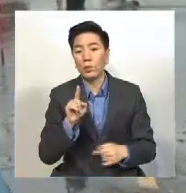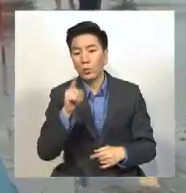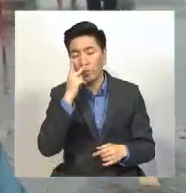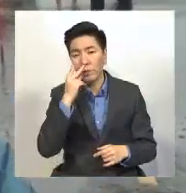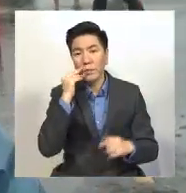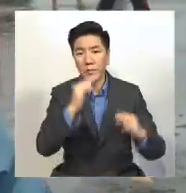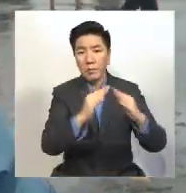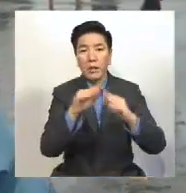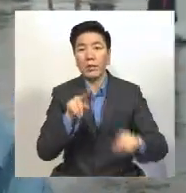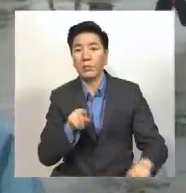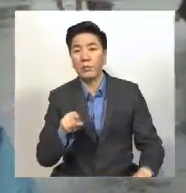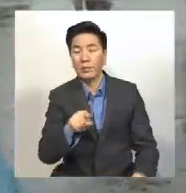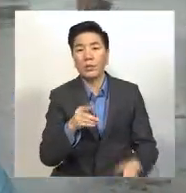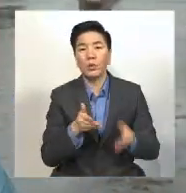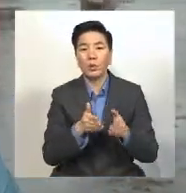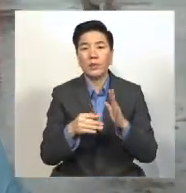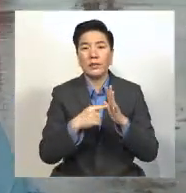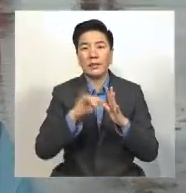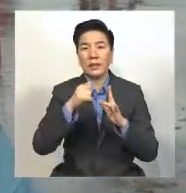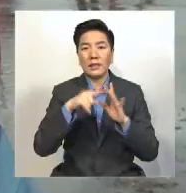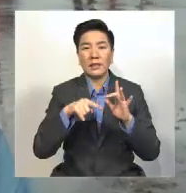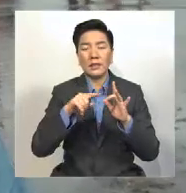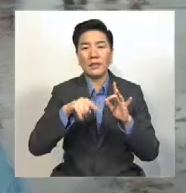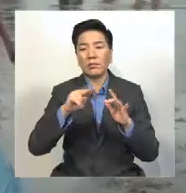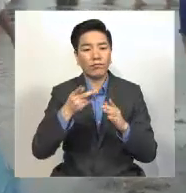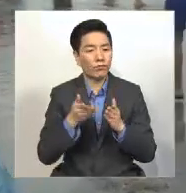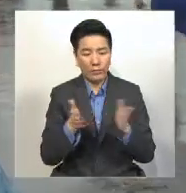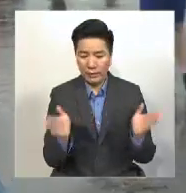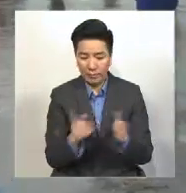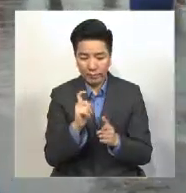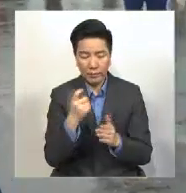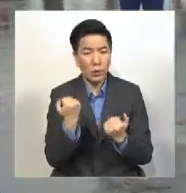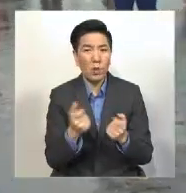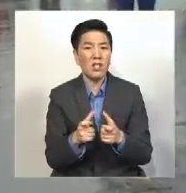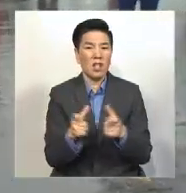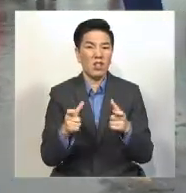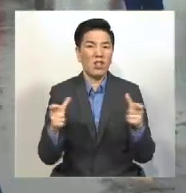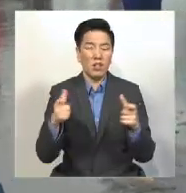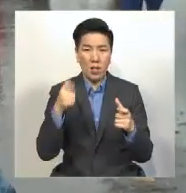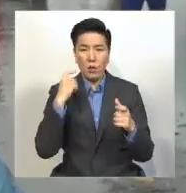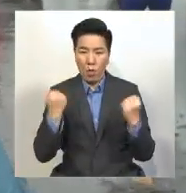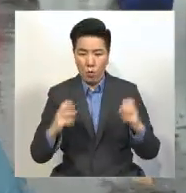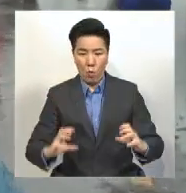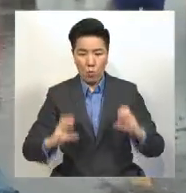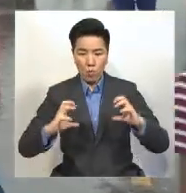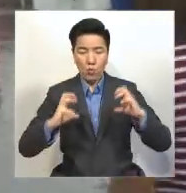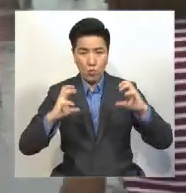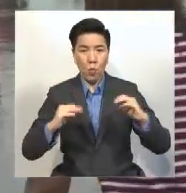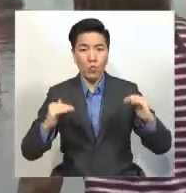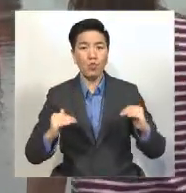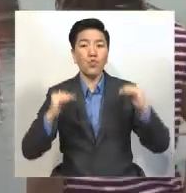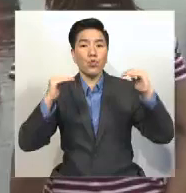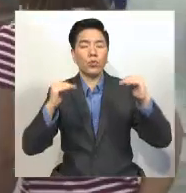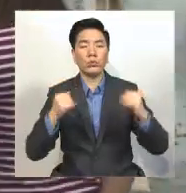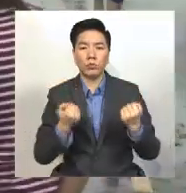ครับก็คือถนนแจ้งสนิทนะครับก็คือรถเล็กผ่านไม่ได้นะครับสามารถผ่านได้ตั้งแต่รถที่ยกสูงนะครับก็